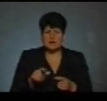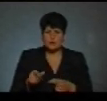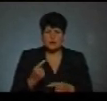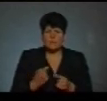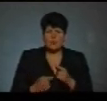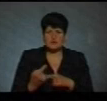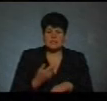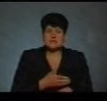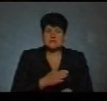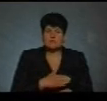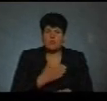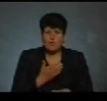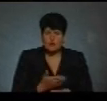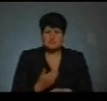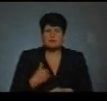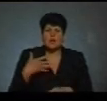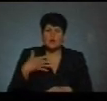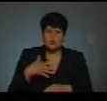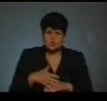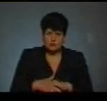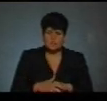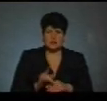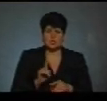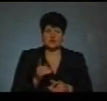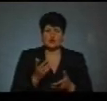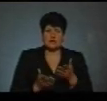поверталися з Польщі, і ми розуміли, що якщо буде